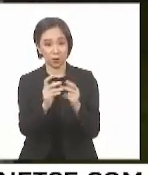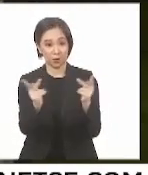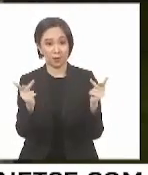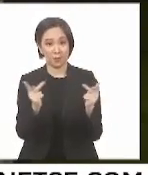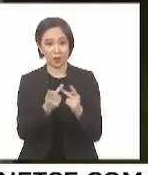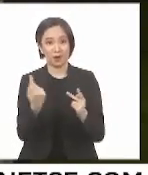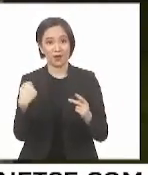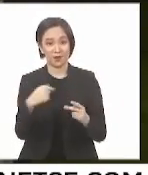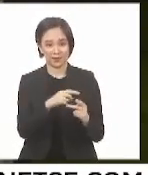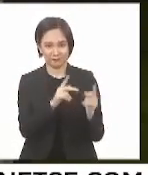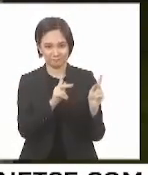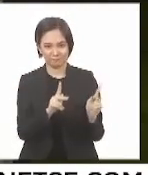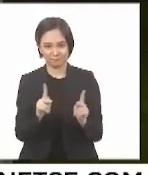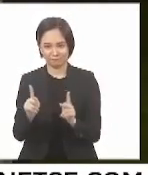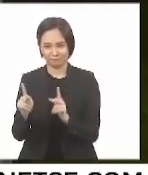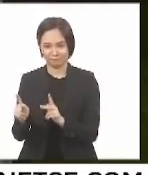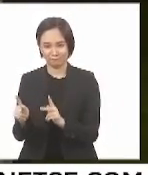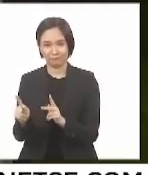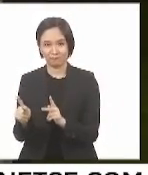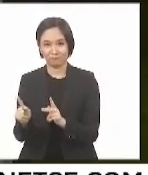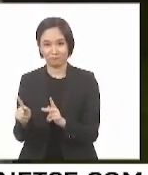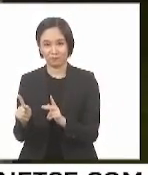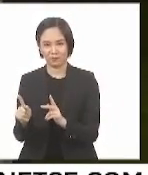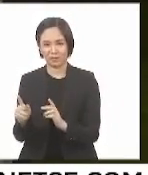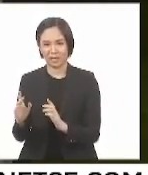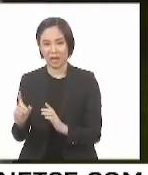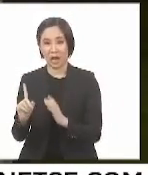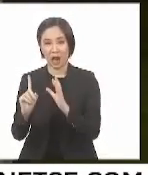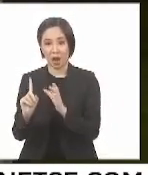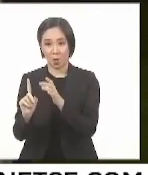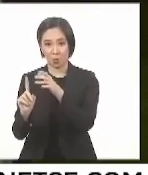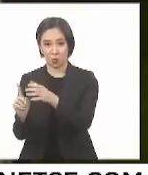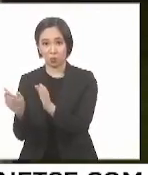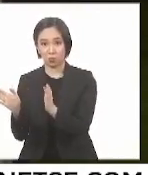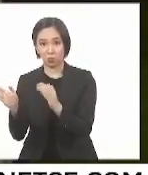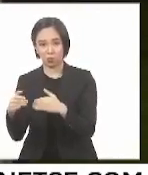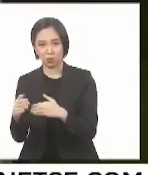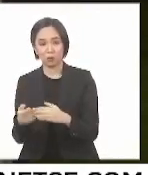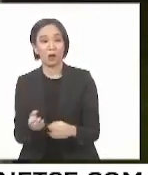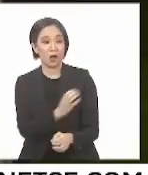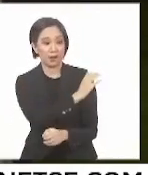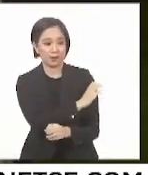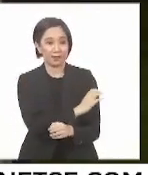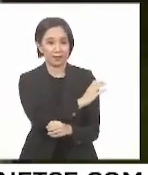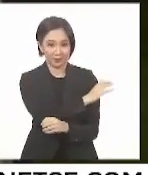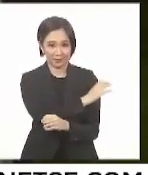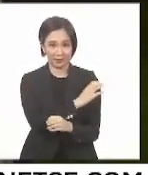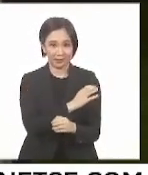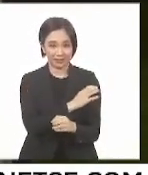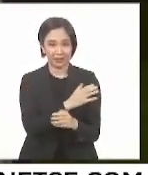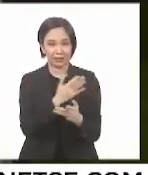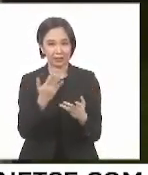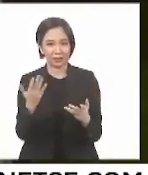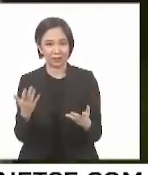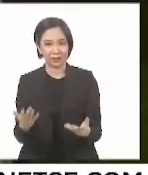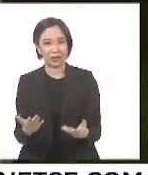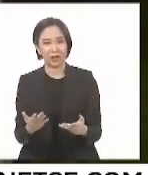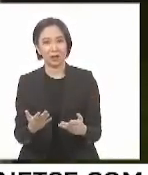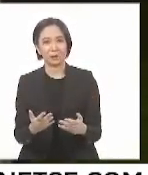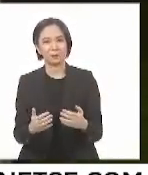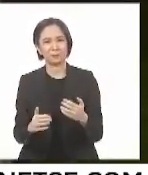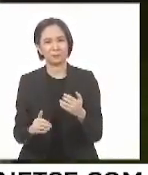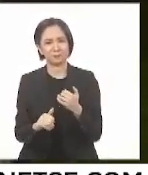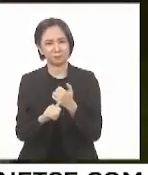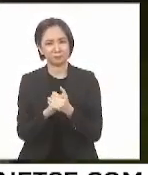po namin, yung isolation room, yung pong clinic namin, yung po sa disaster risk